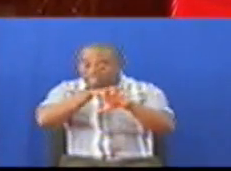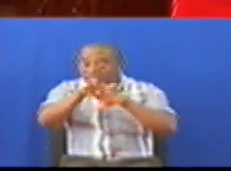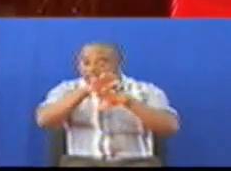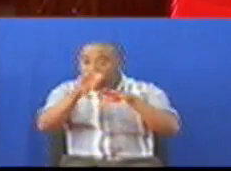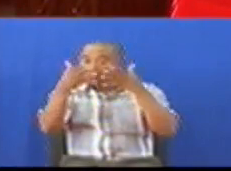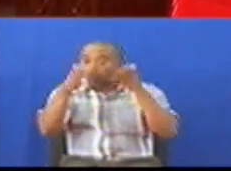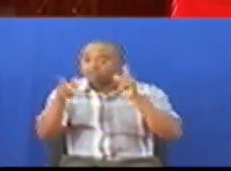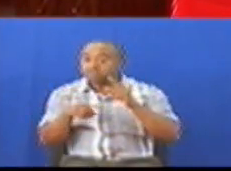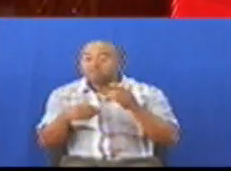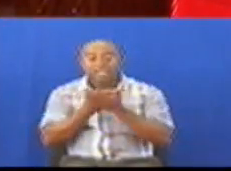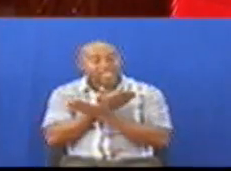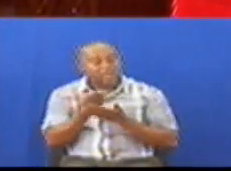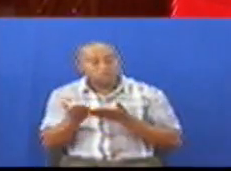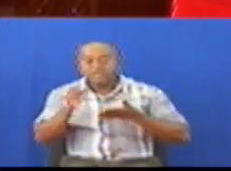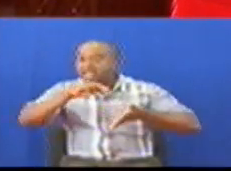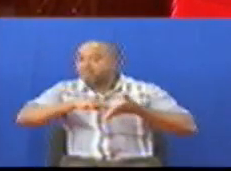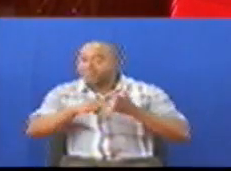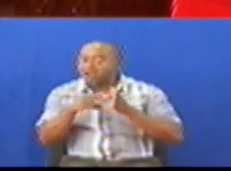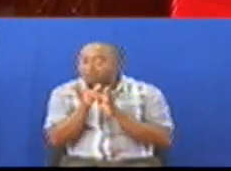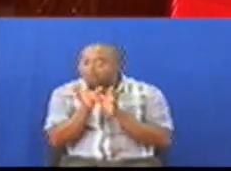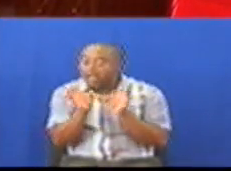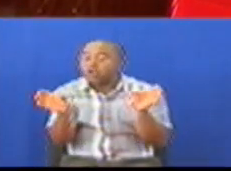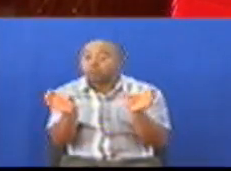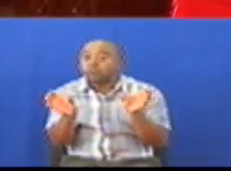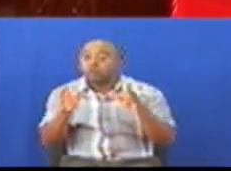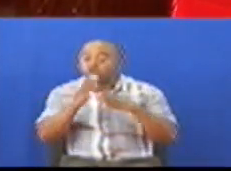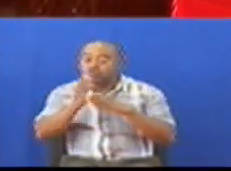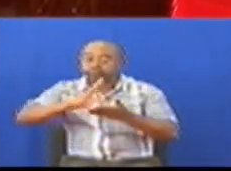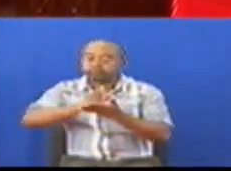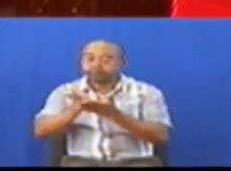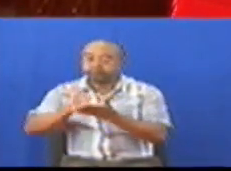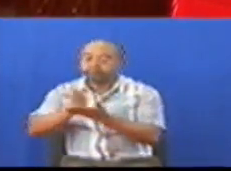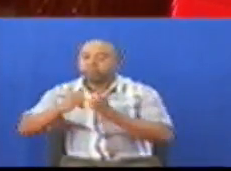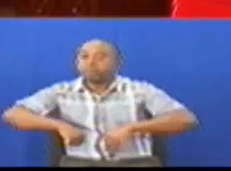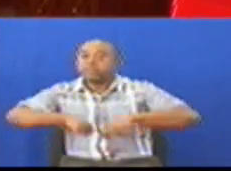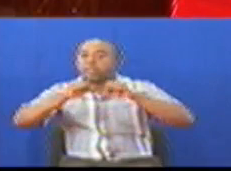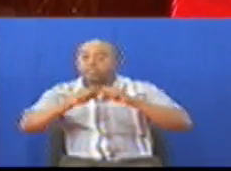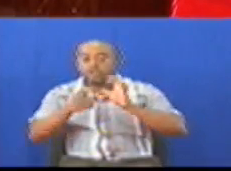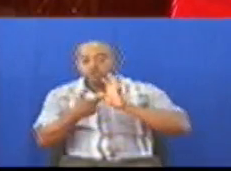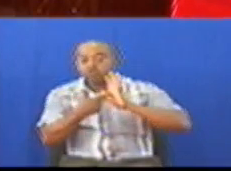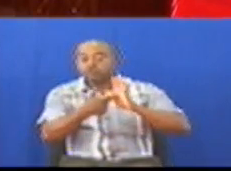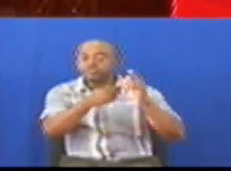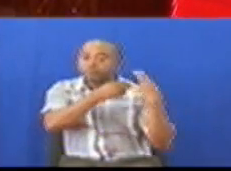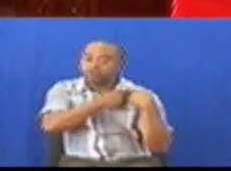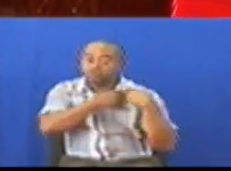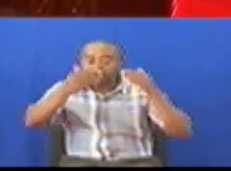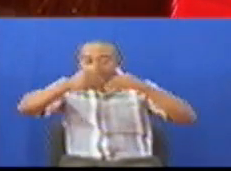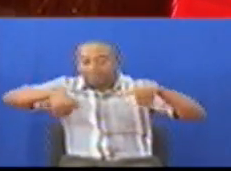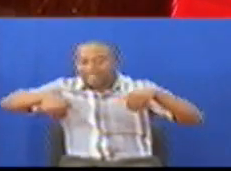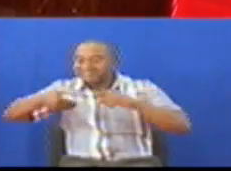hakuna mpango mahususi unaohusiana na ugatuaji wa madaraka unaoonesha majukumu na mipaka ya serikali kuu na zile za serikali za